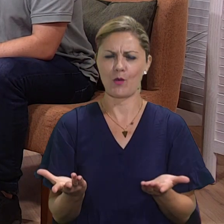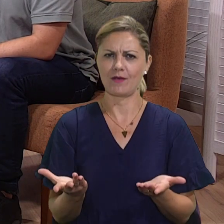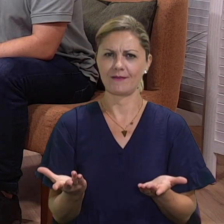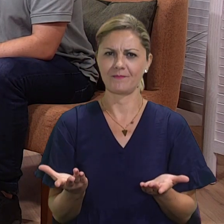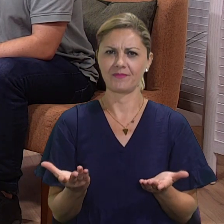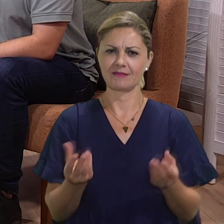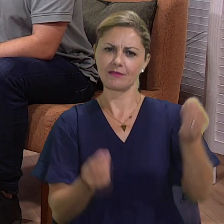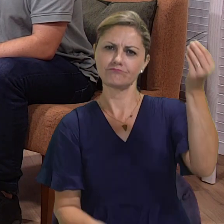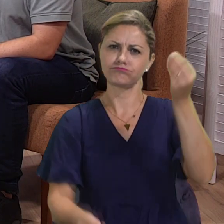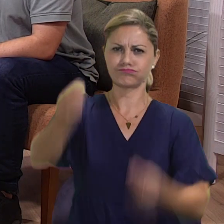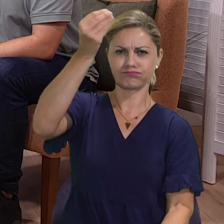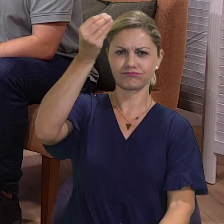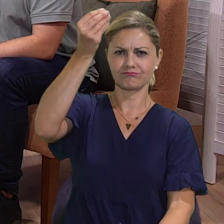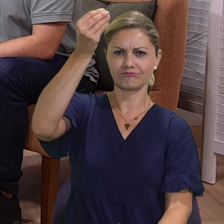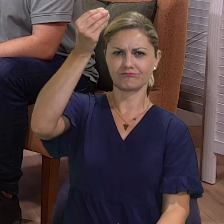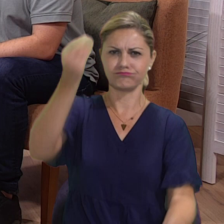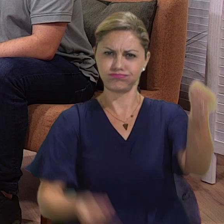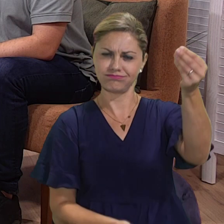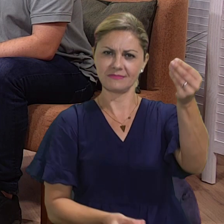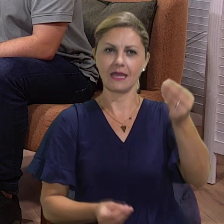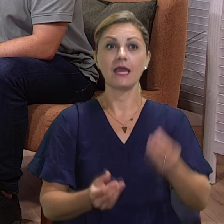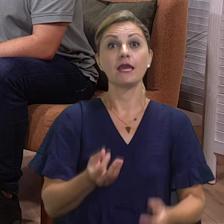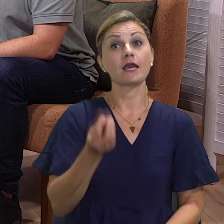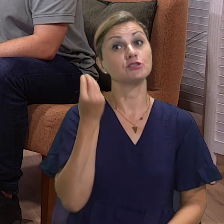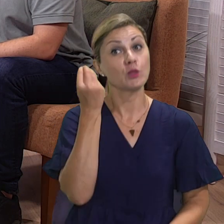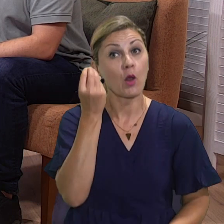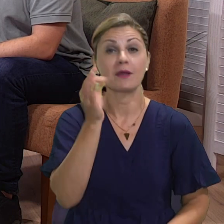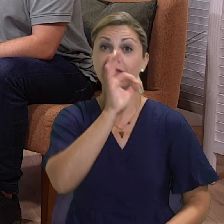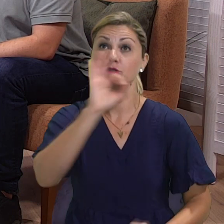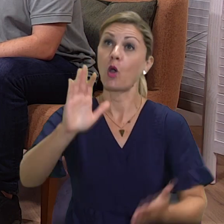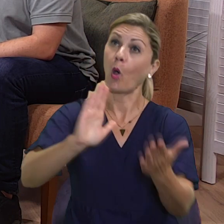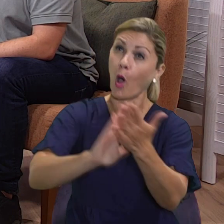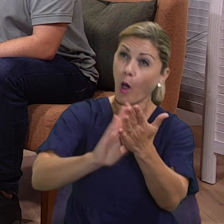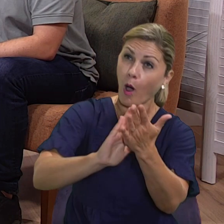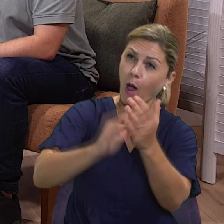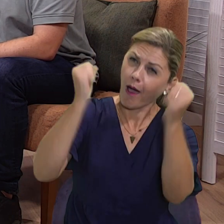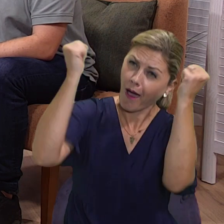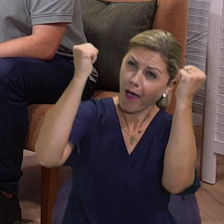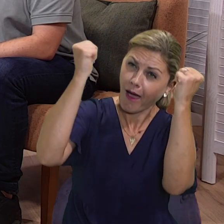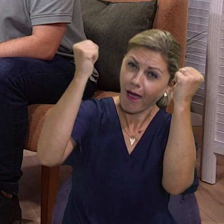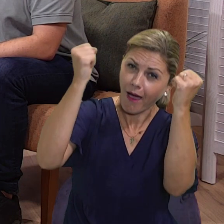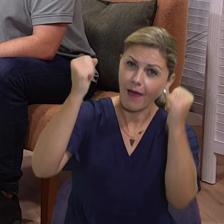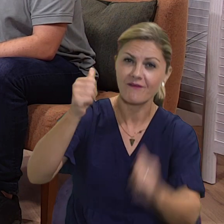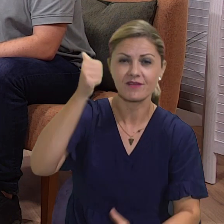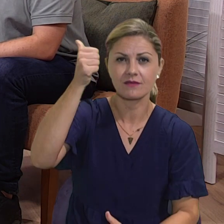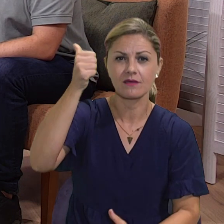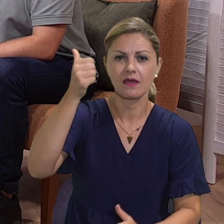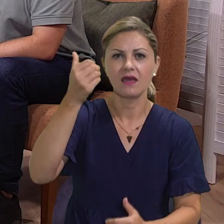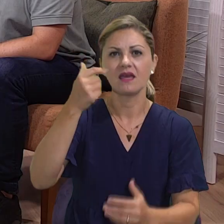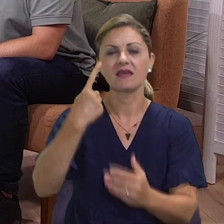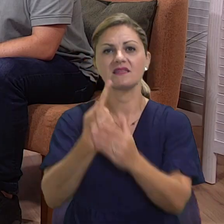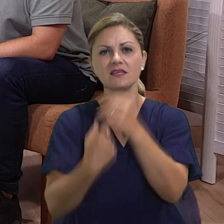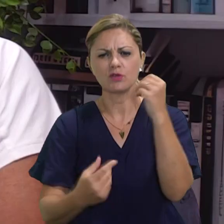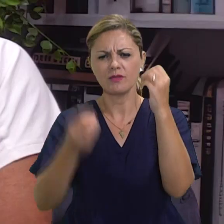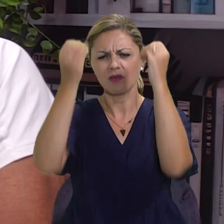stotke velika, velika razlika i brzo se prelazi. Znači, kad si dobar, kad si odličan, pogledajte i sportaše i sve skupo,